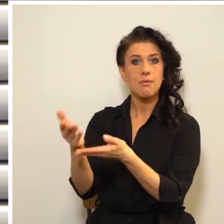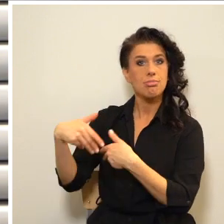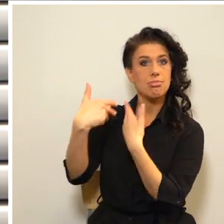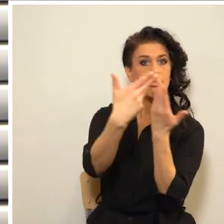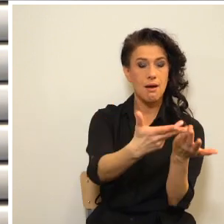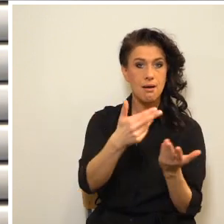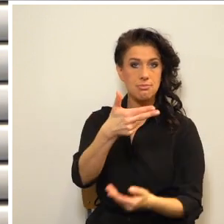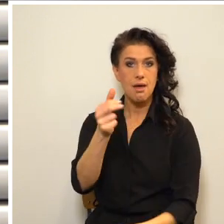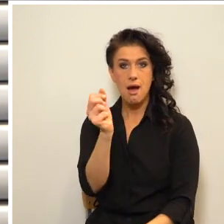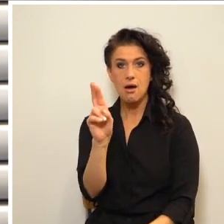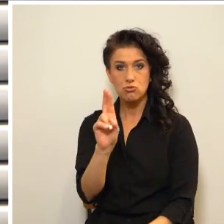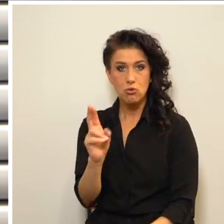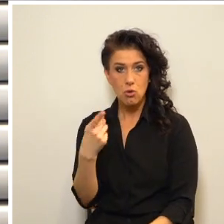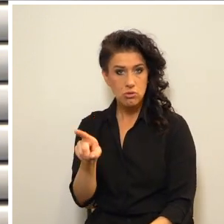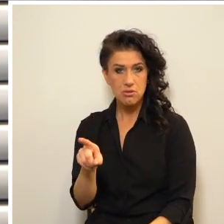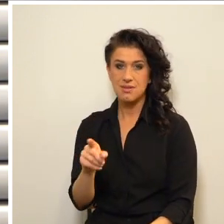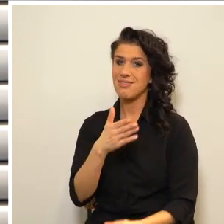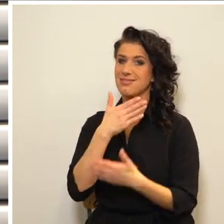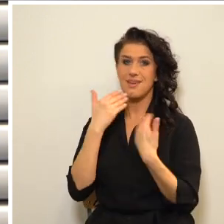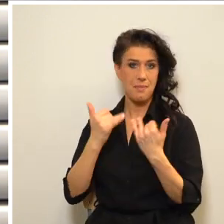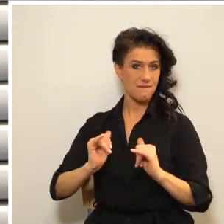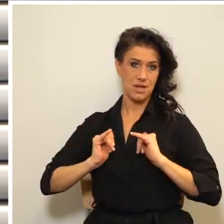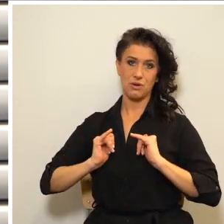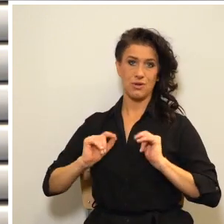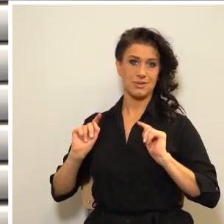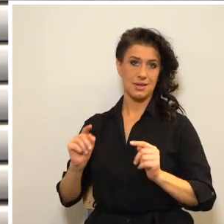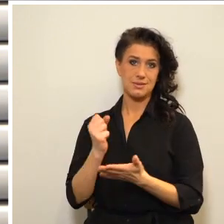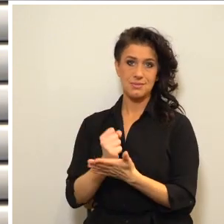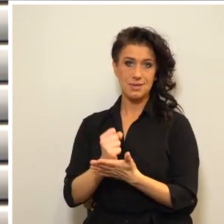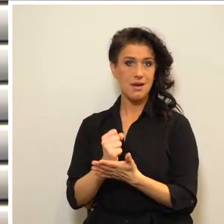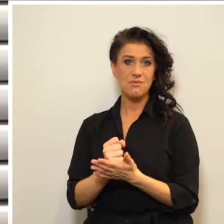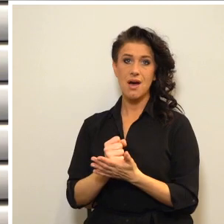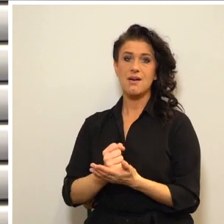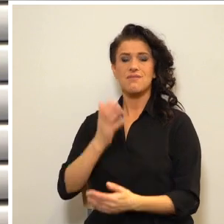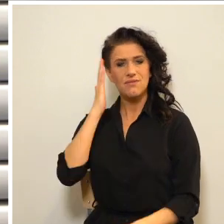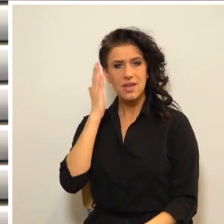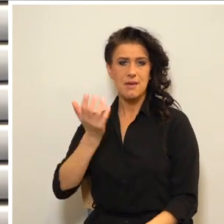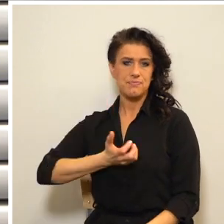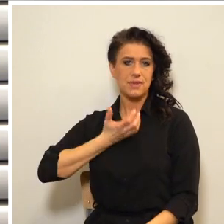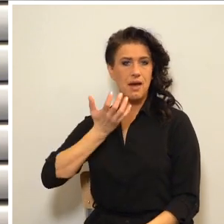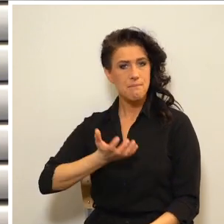ale nie wchodząc już bardzo mocno w kwestii sferę emocji